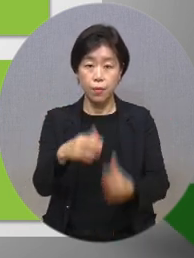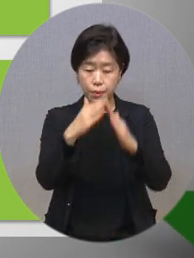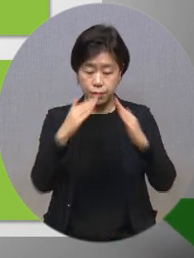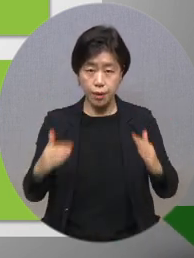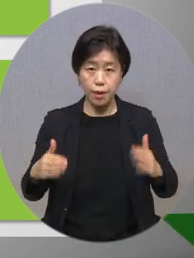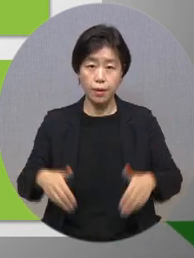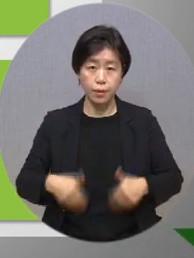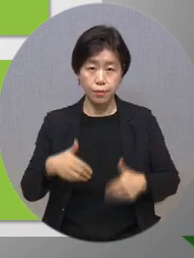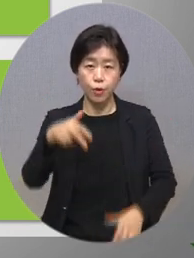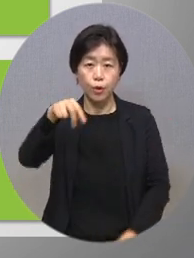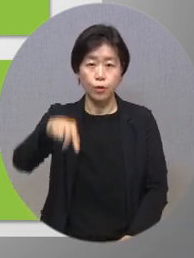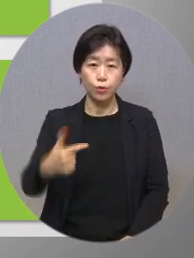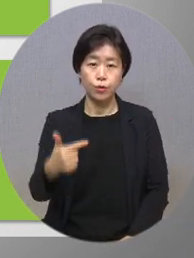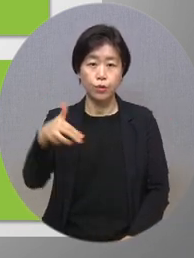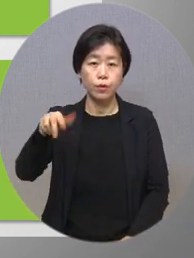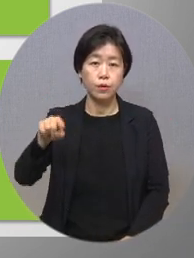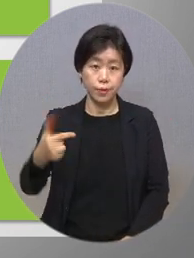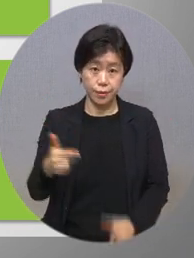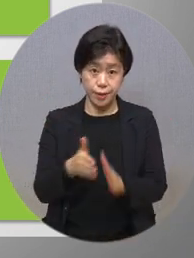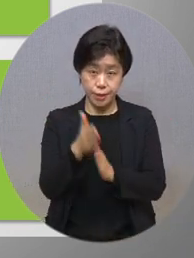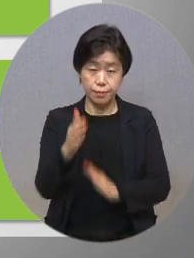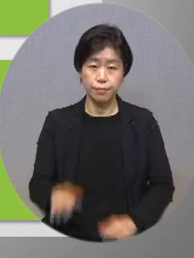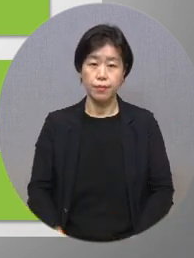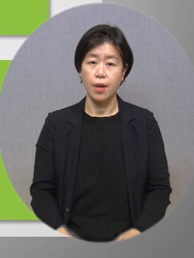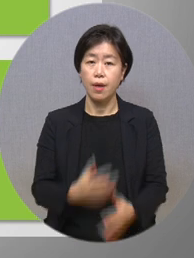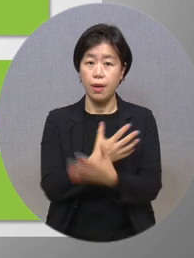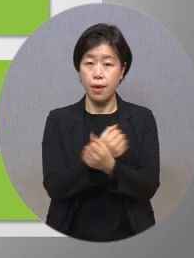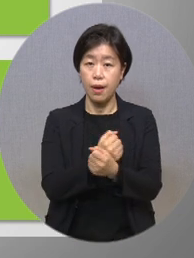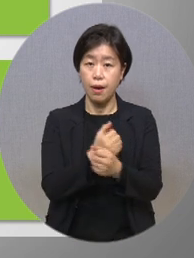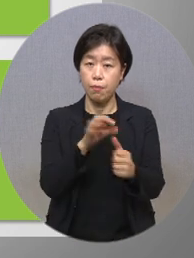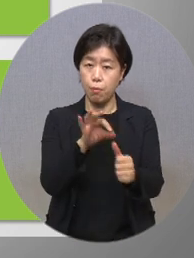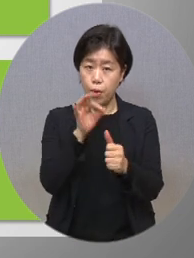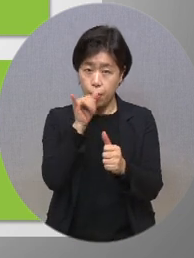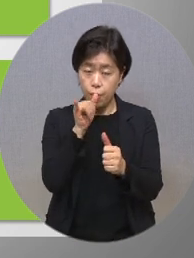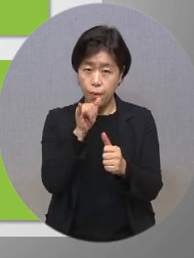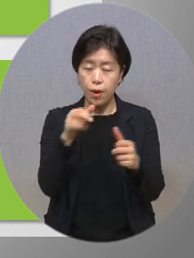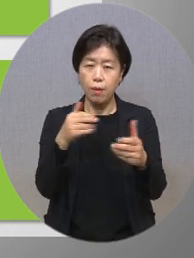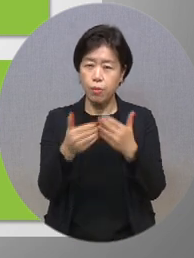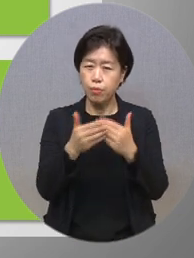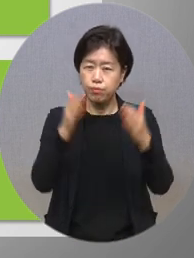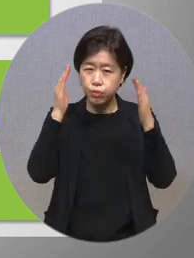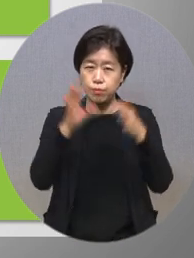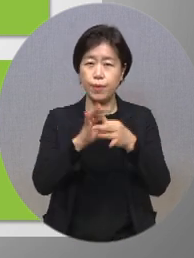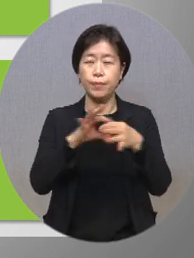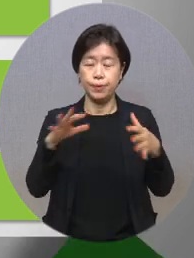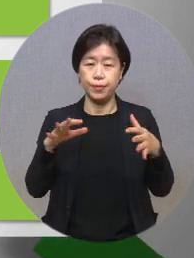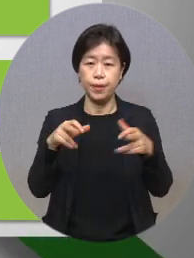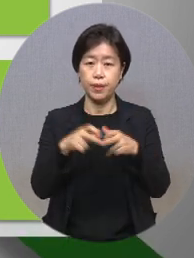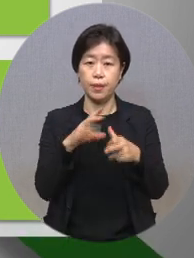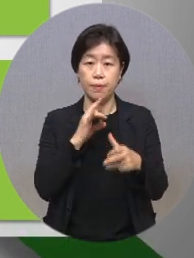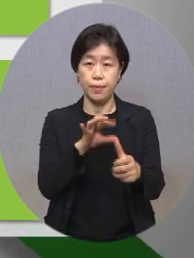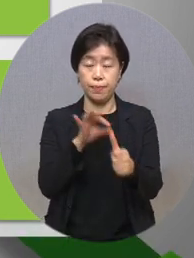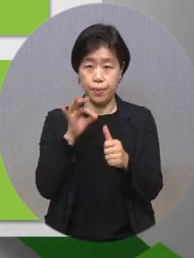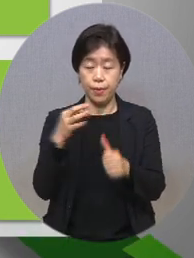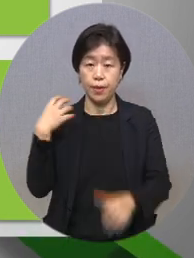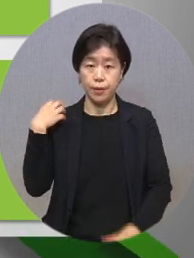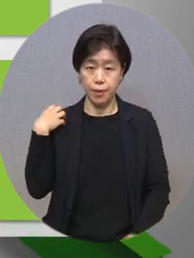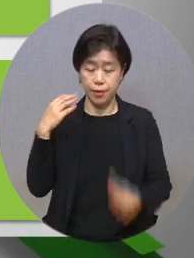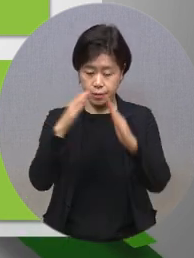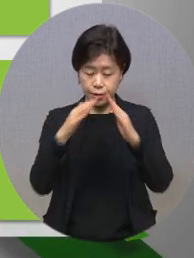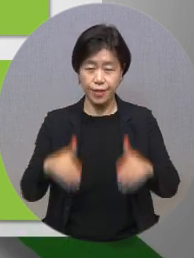순천시입니다. 경력과 학력은 무관하며 계약직을 채용합니다. 장애인만 채용하며 담당 지사는